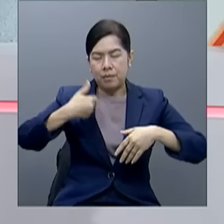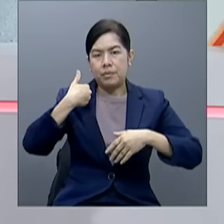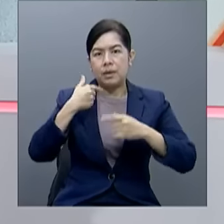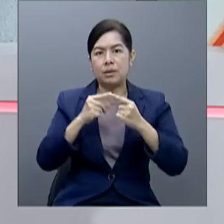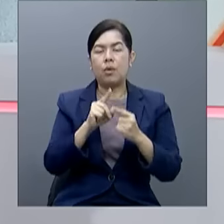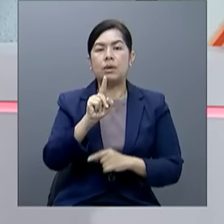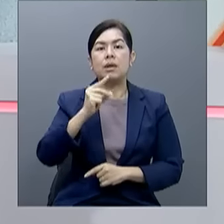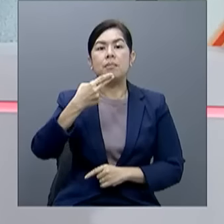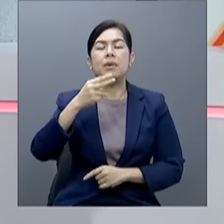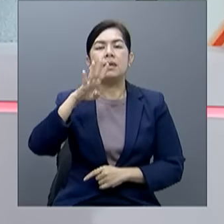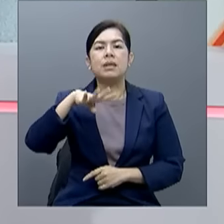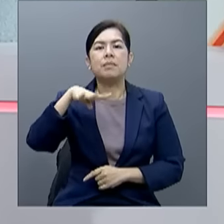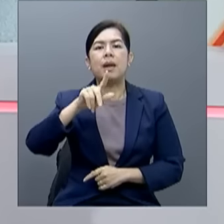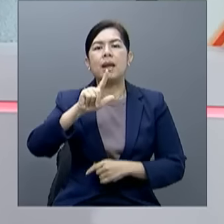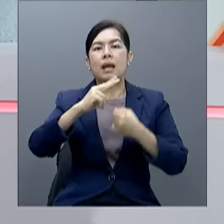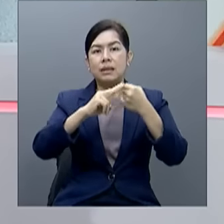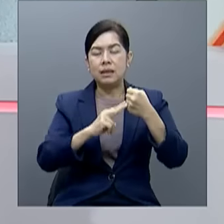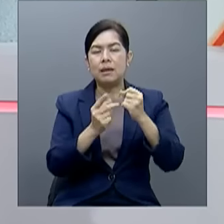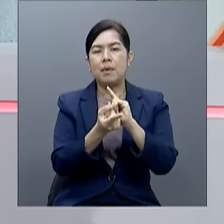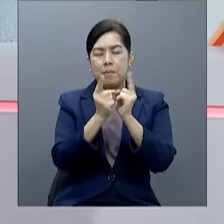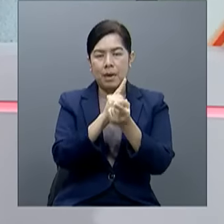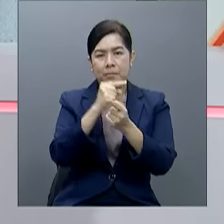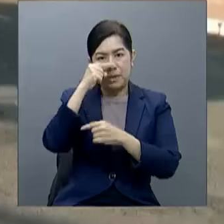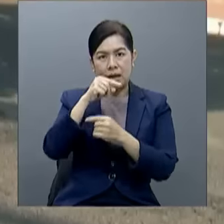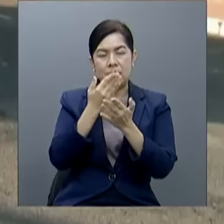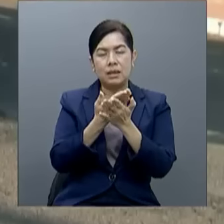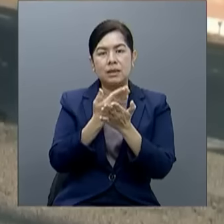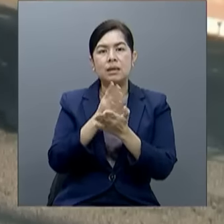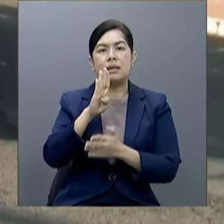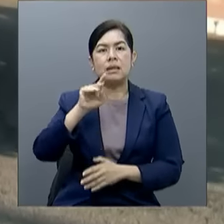ลาร์สหรัฐหรือประมาณ 470,000 ล้านบาทค่ะ